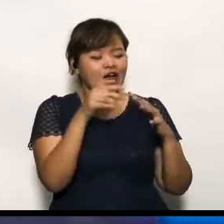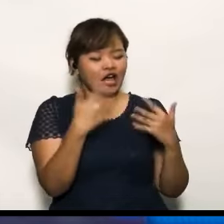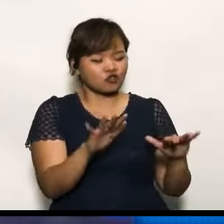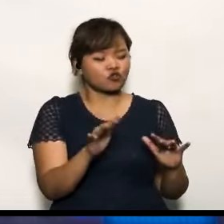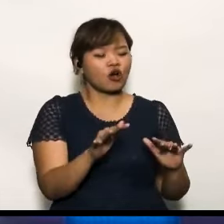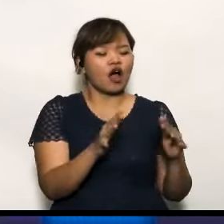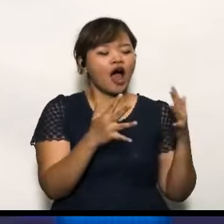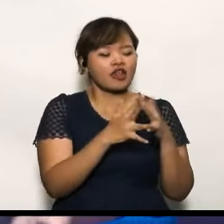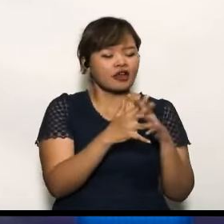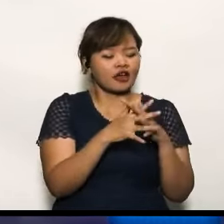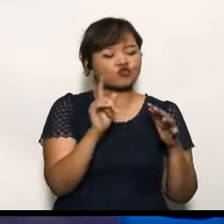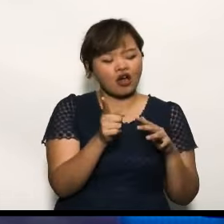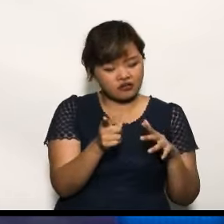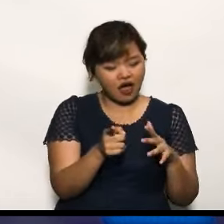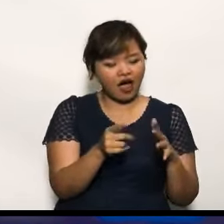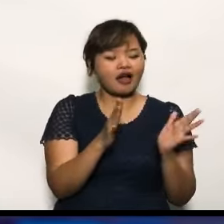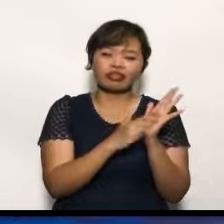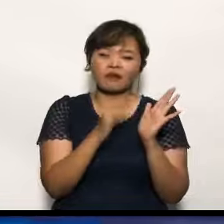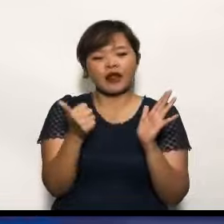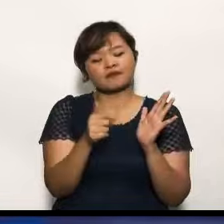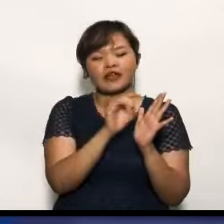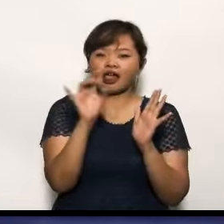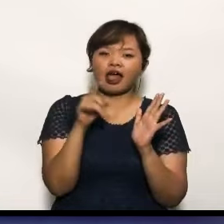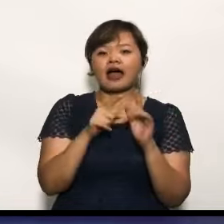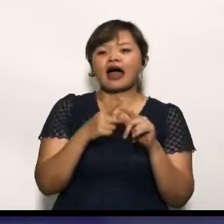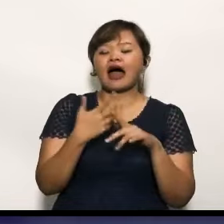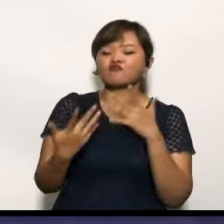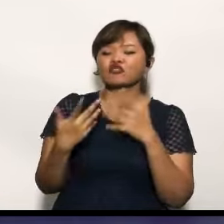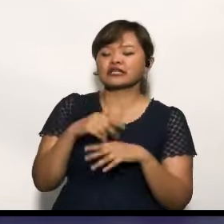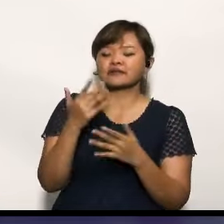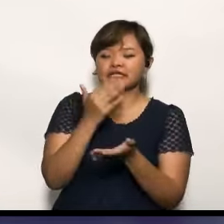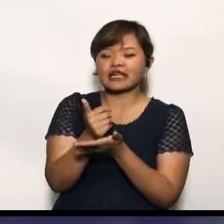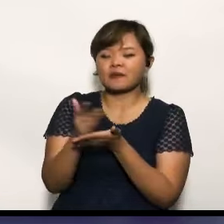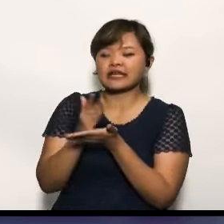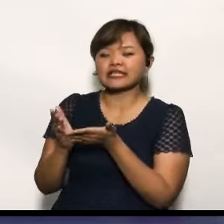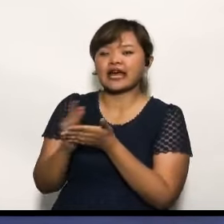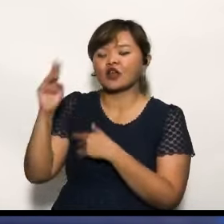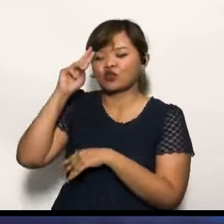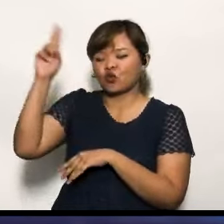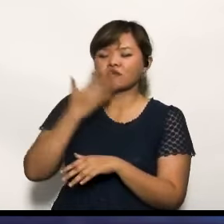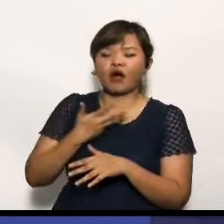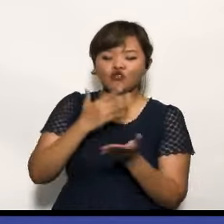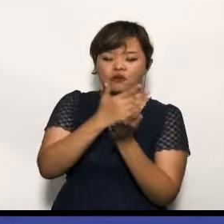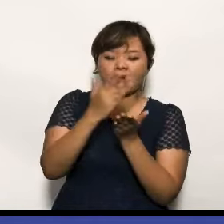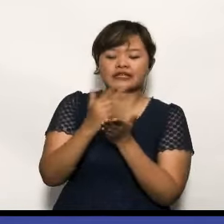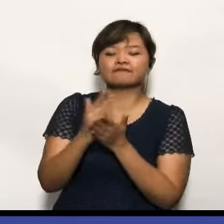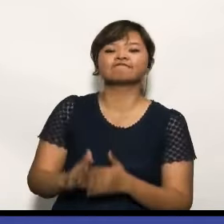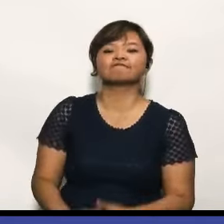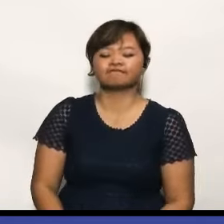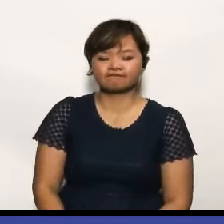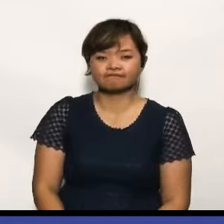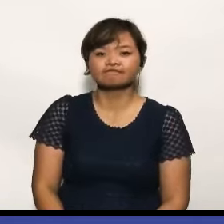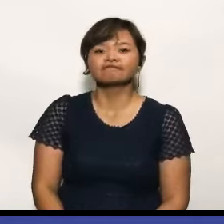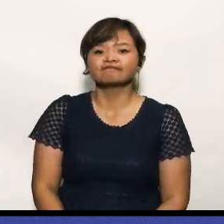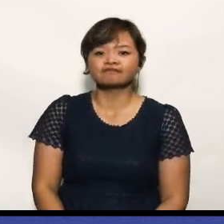taklukan, orang-orang yang sudah dia taklukan, itu Tuhan minta untuk dibagikan. Oke? Nah, kalau kita lihat